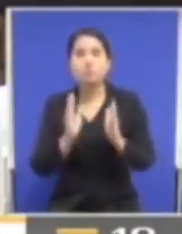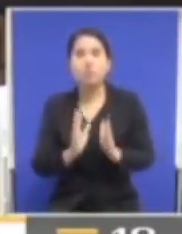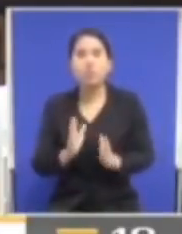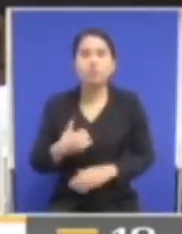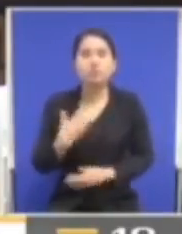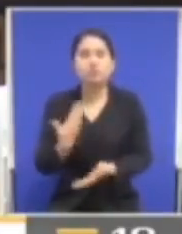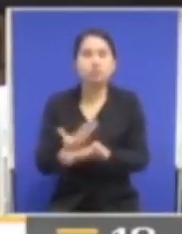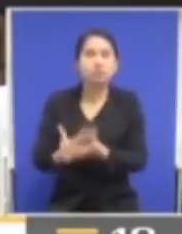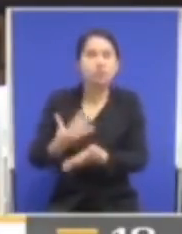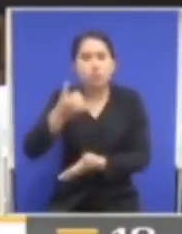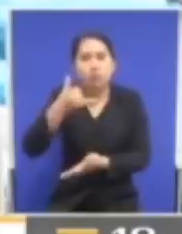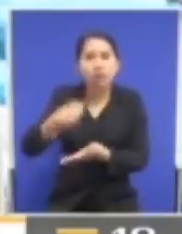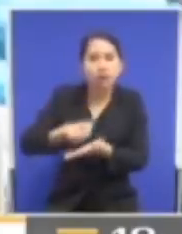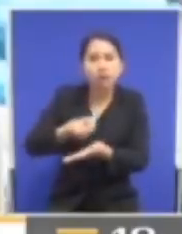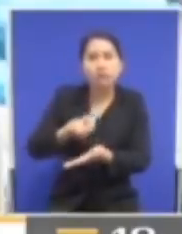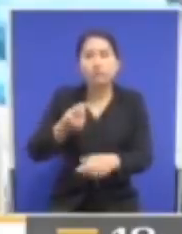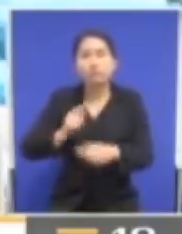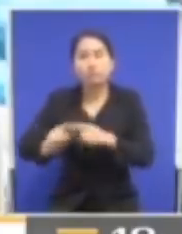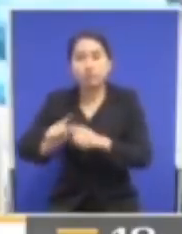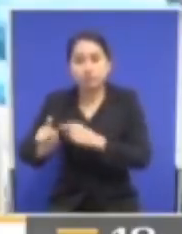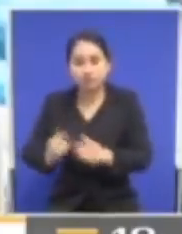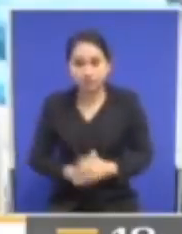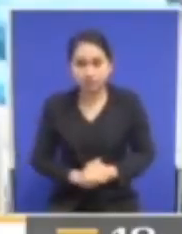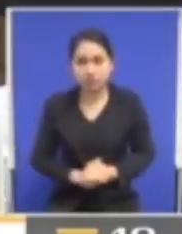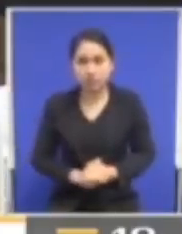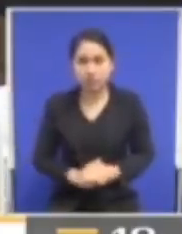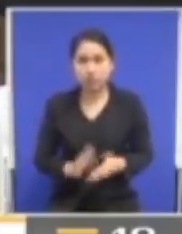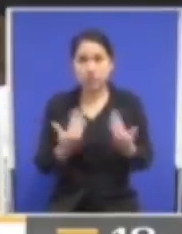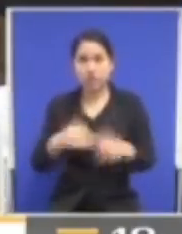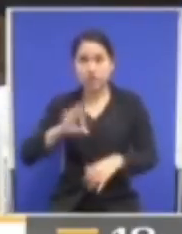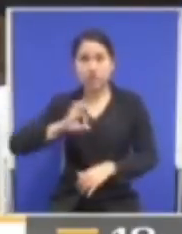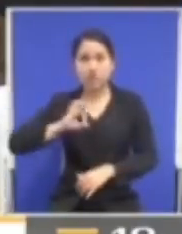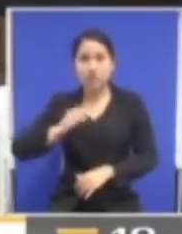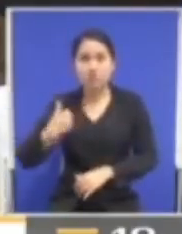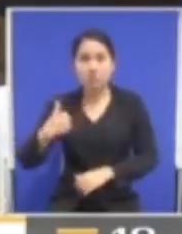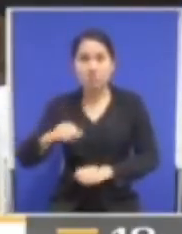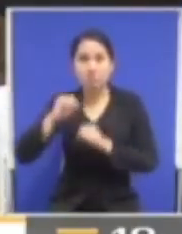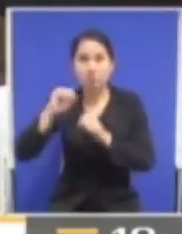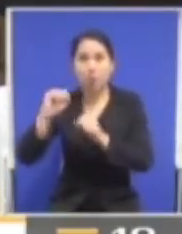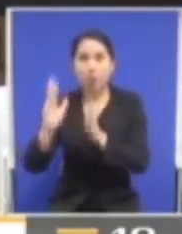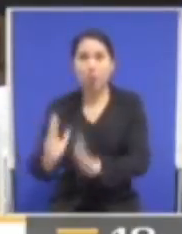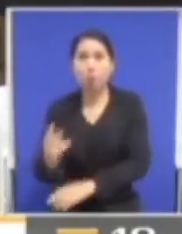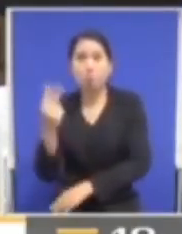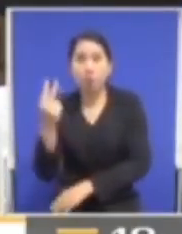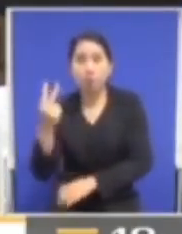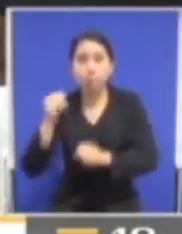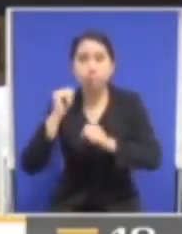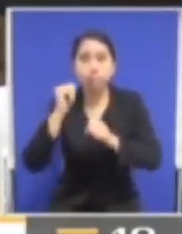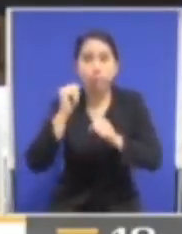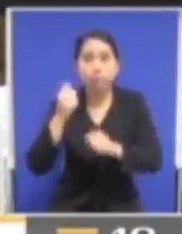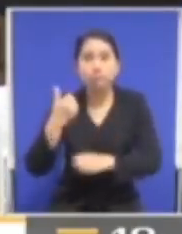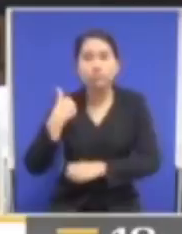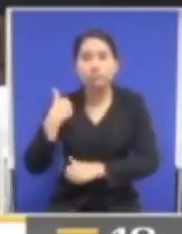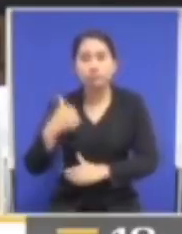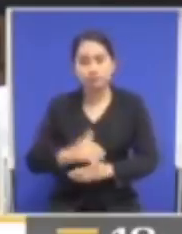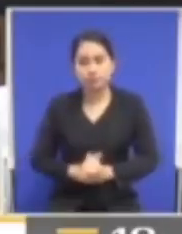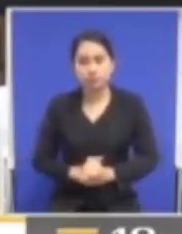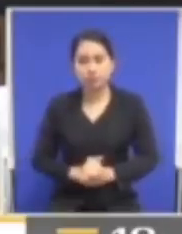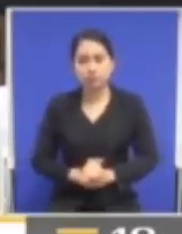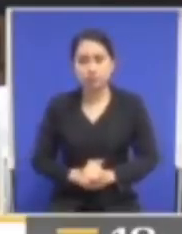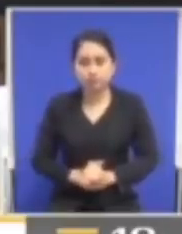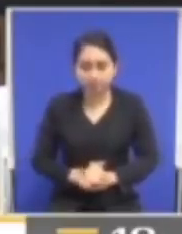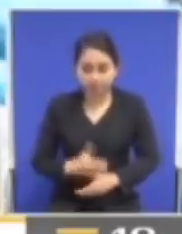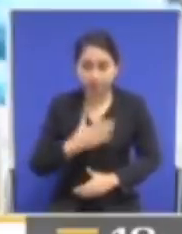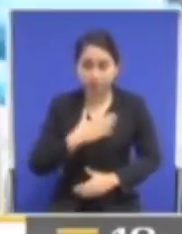ท่านอะไรเนี่ย ไม่ท่านแปลไม่ออกเลยฮะ และสมาชิกก็ประท้วงถึง2ท่านแล้วท่านมีอะไรจะว่า ผมประ